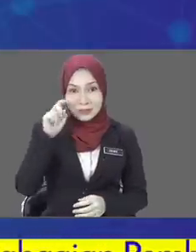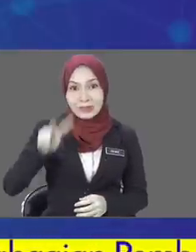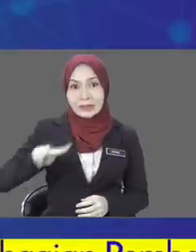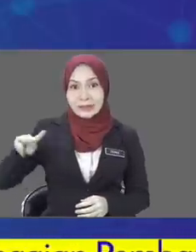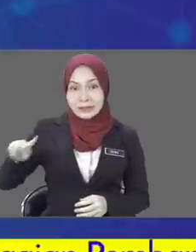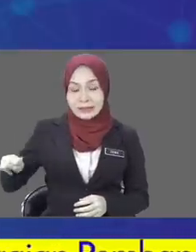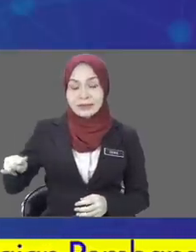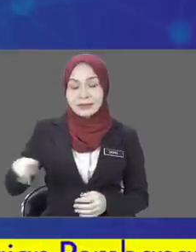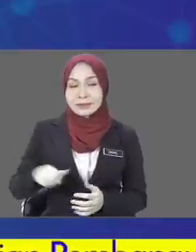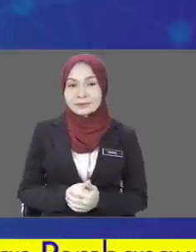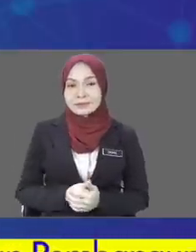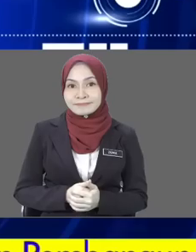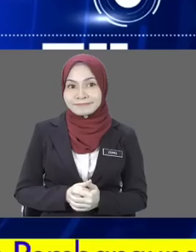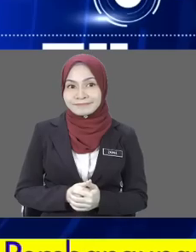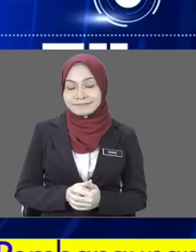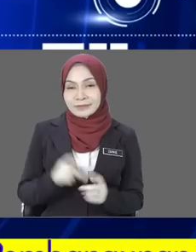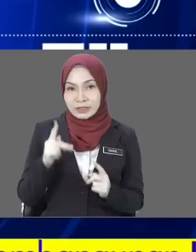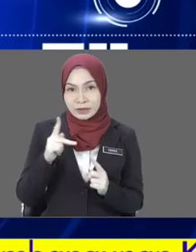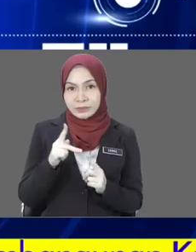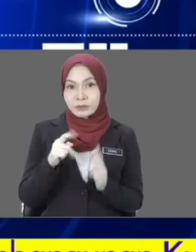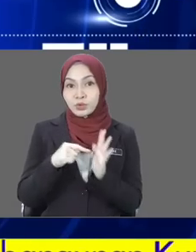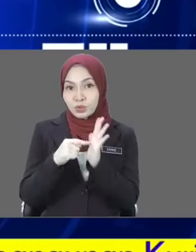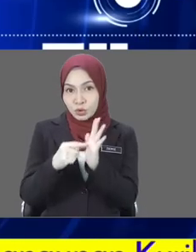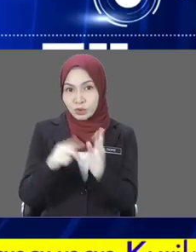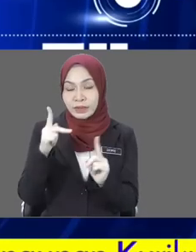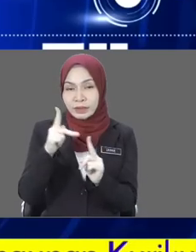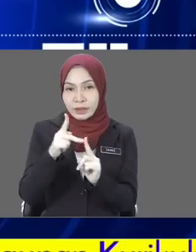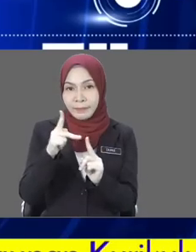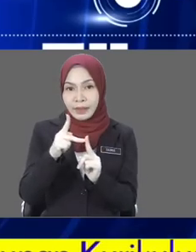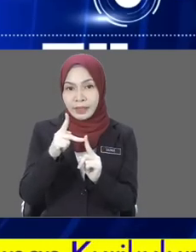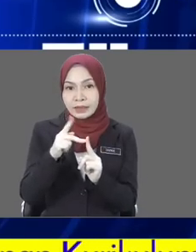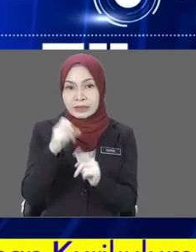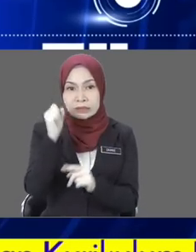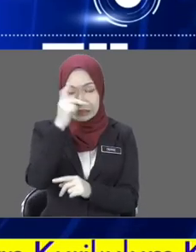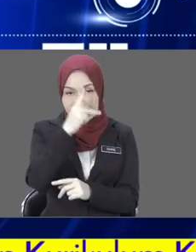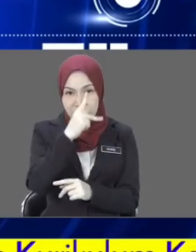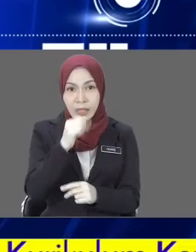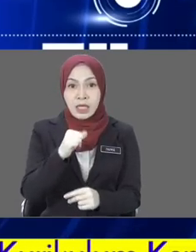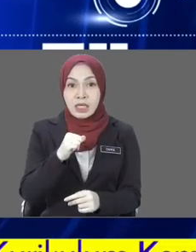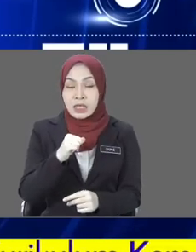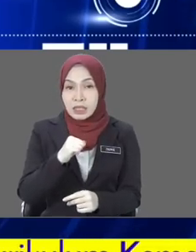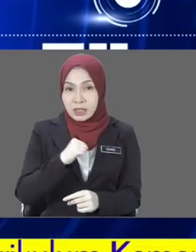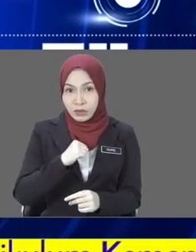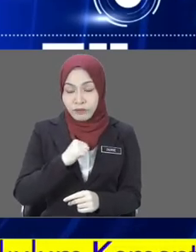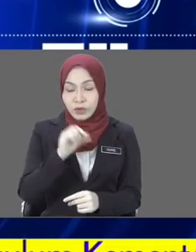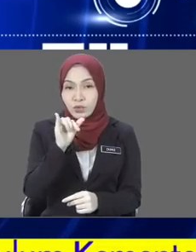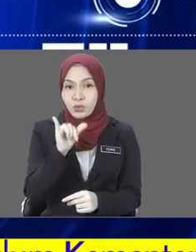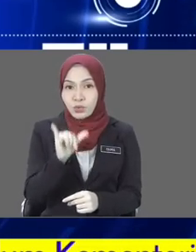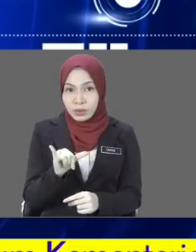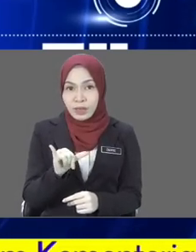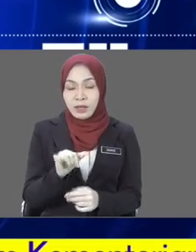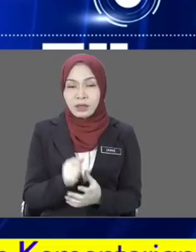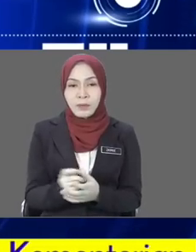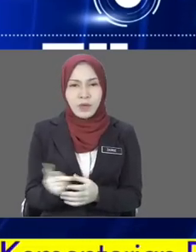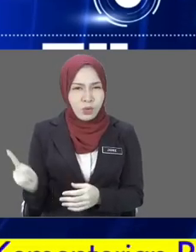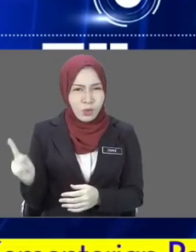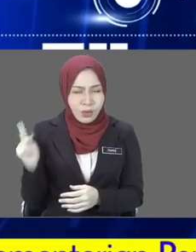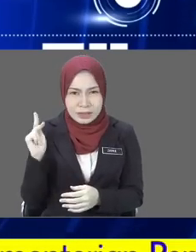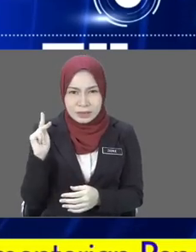seksual kanak-kanak merujuk kepada sebaran perlakuan individu berkuasa yang memaksa